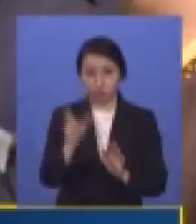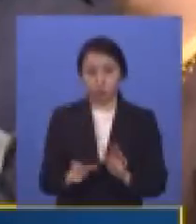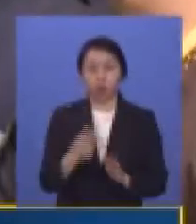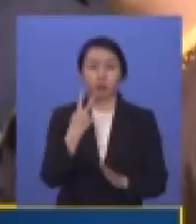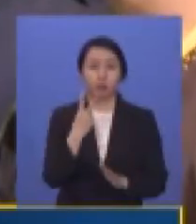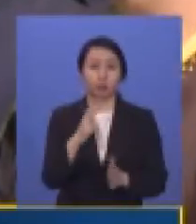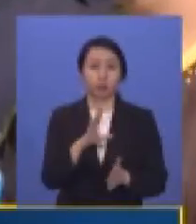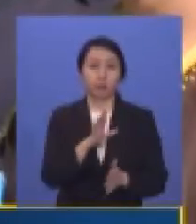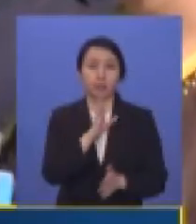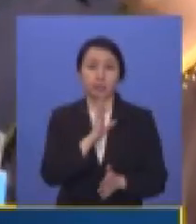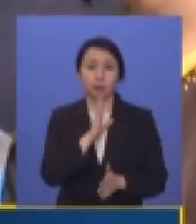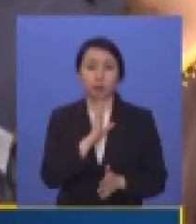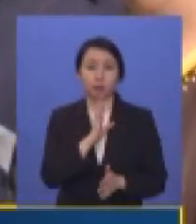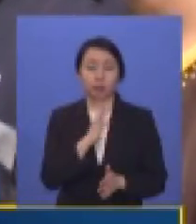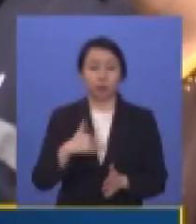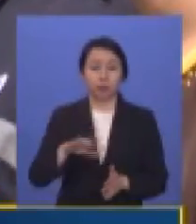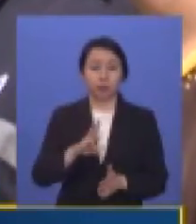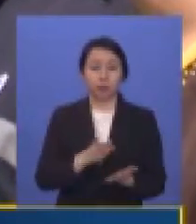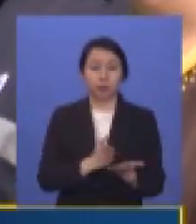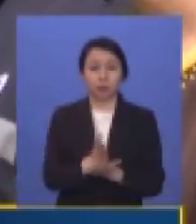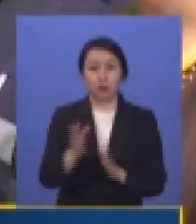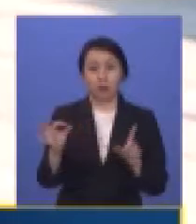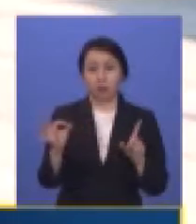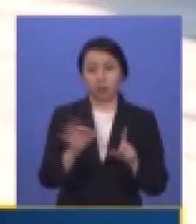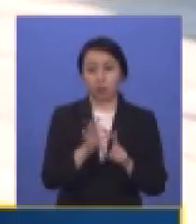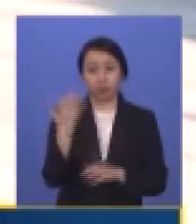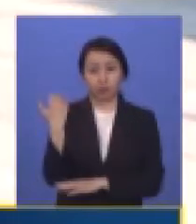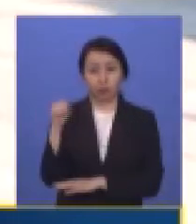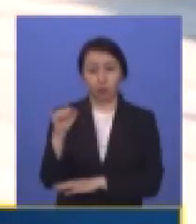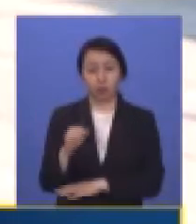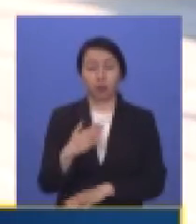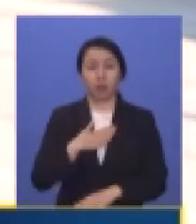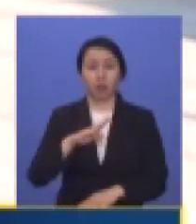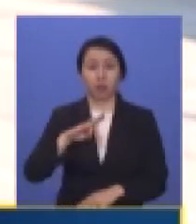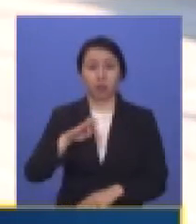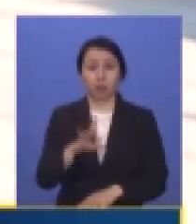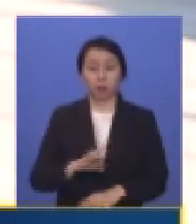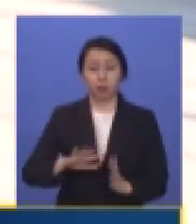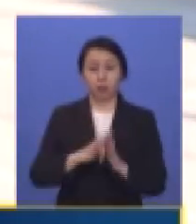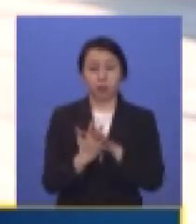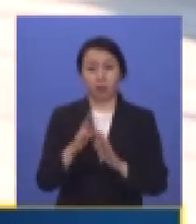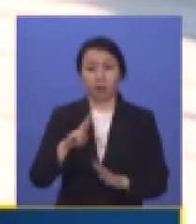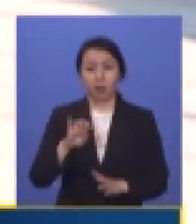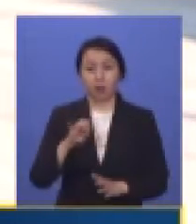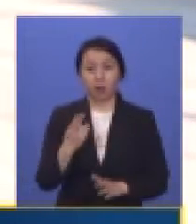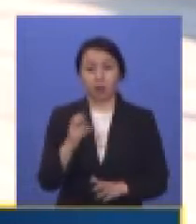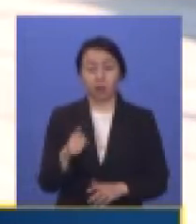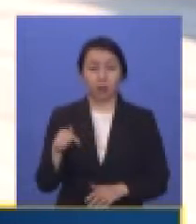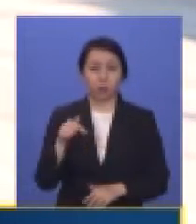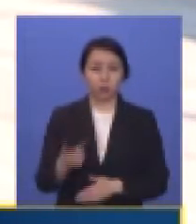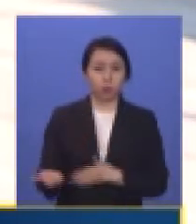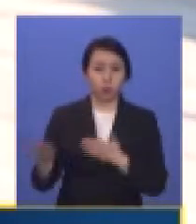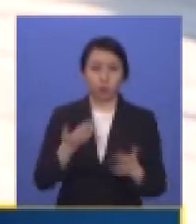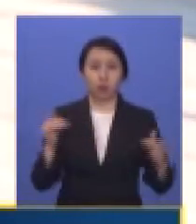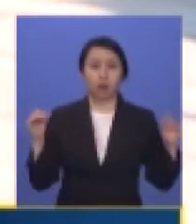двое из них – девушки. Все они нацелены на победу. Я из Жамбылского района, села Благовещенки, получается. Сюда я поступил в